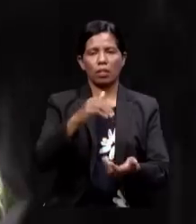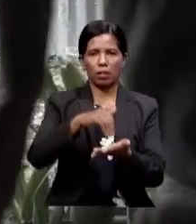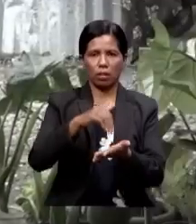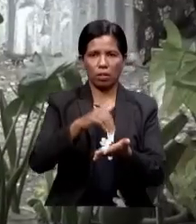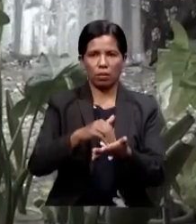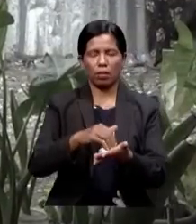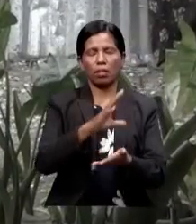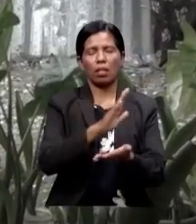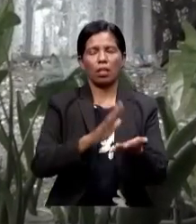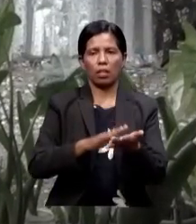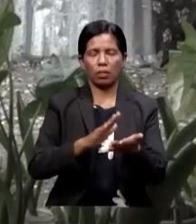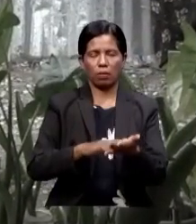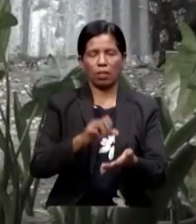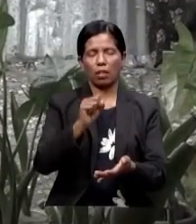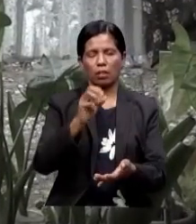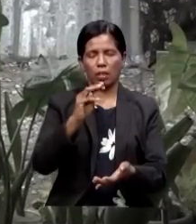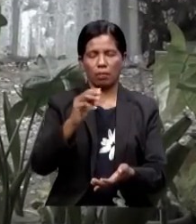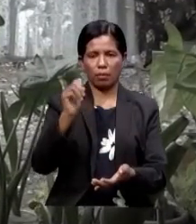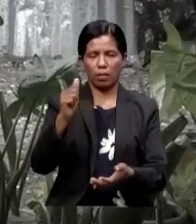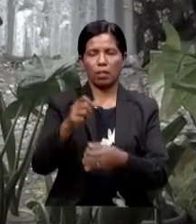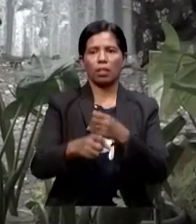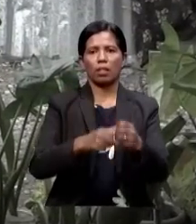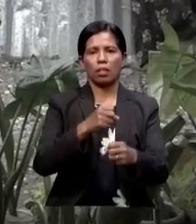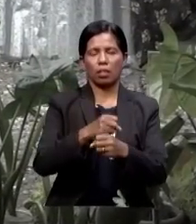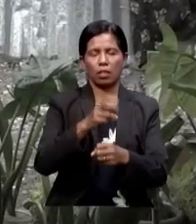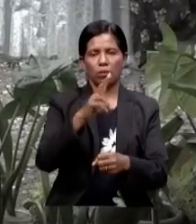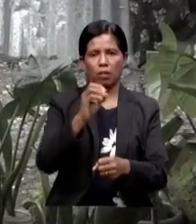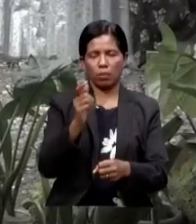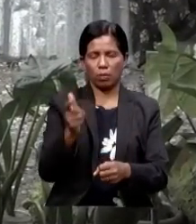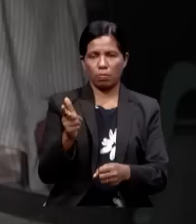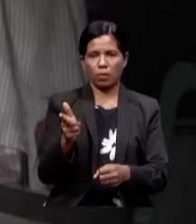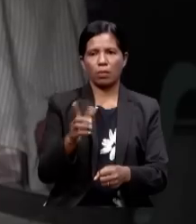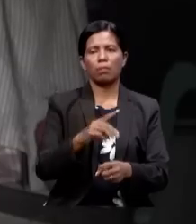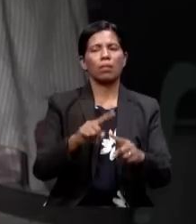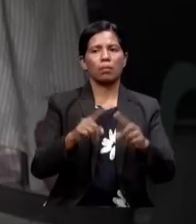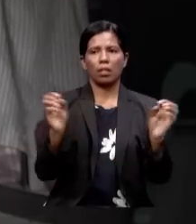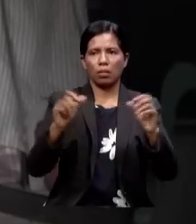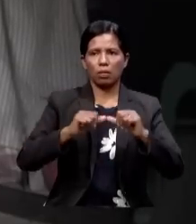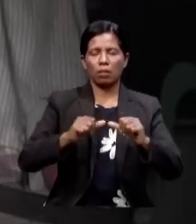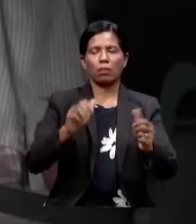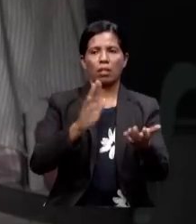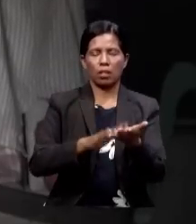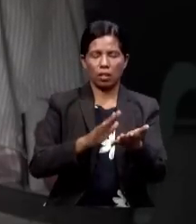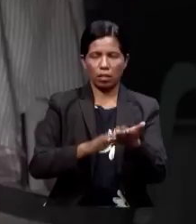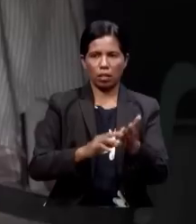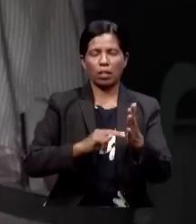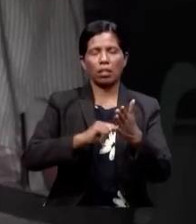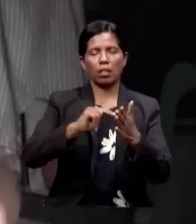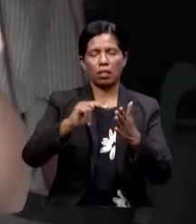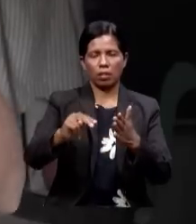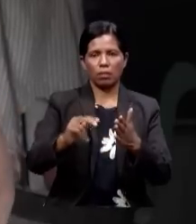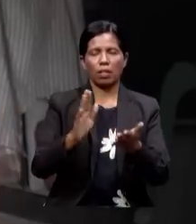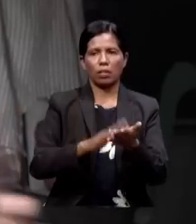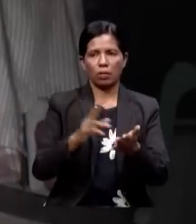banku sekundariu iha tinan rihun rua ronulo. Mabela continua ni estudo ba iha nível ensino